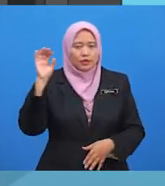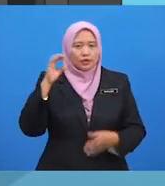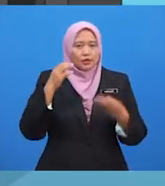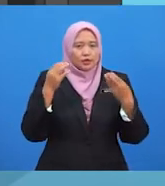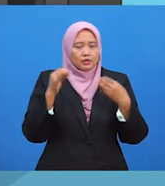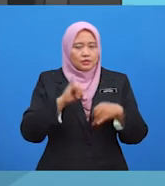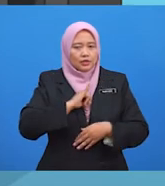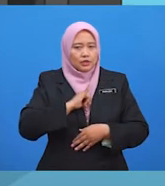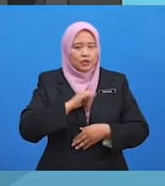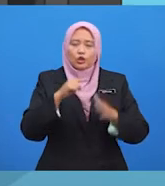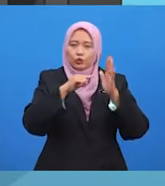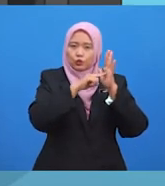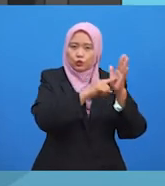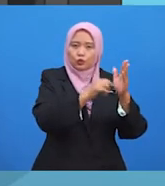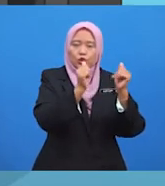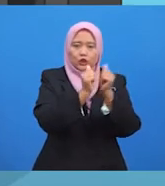betul.